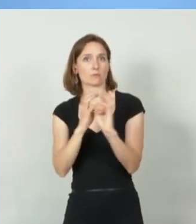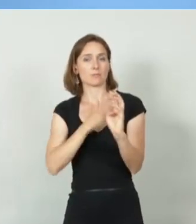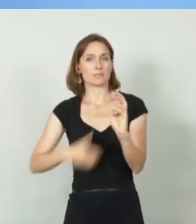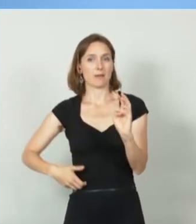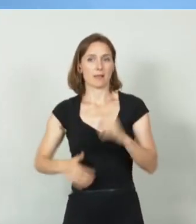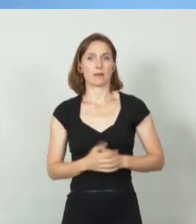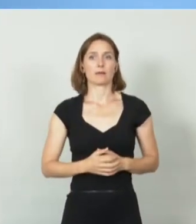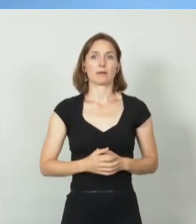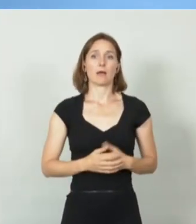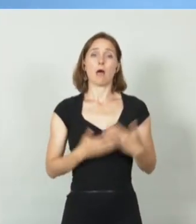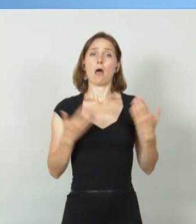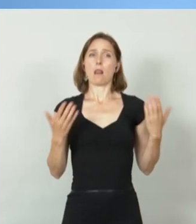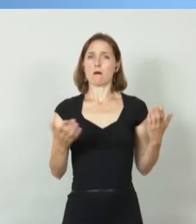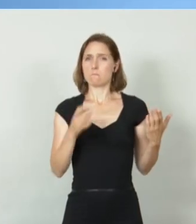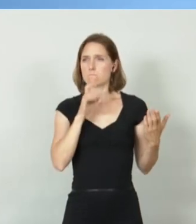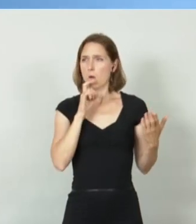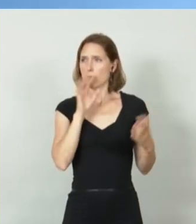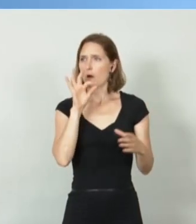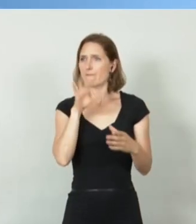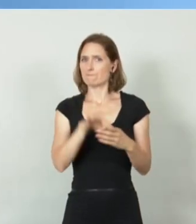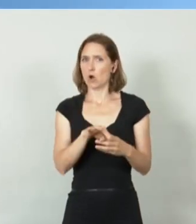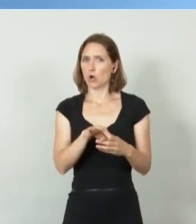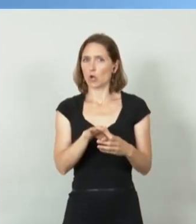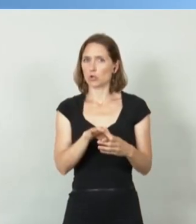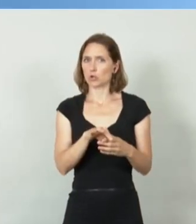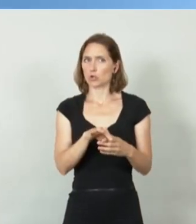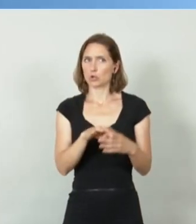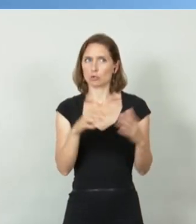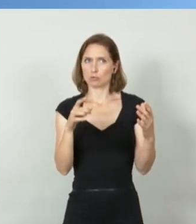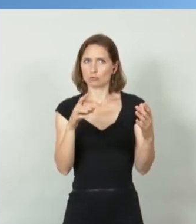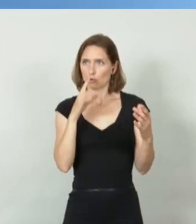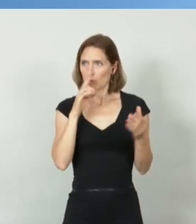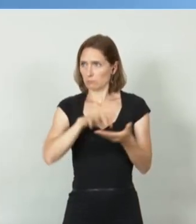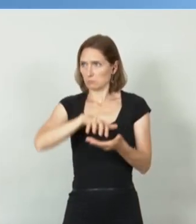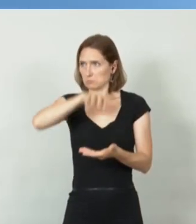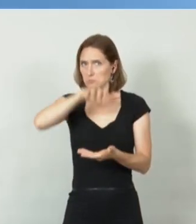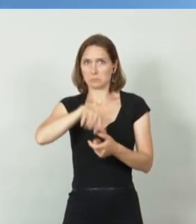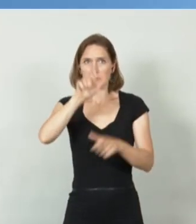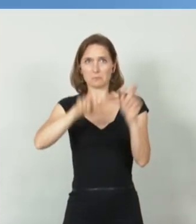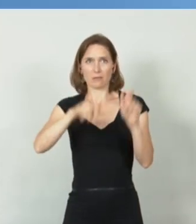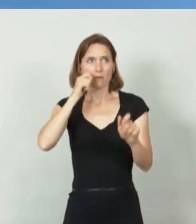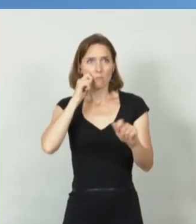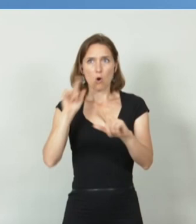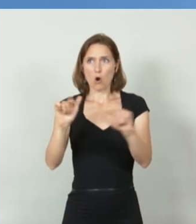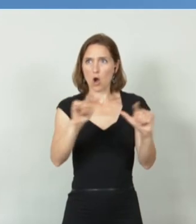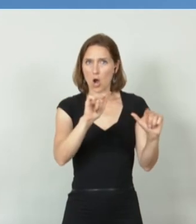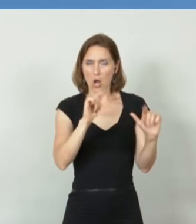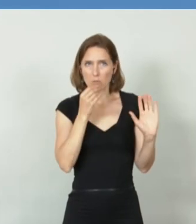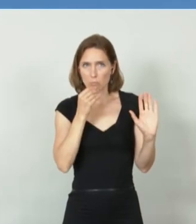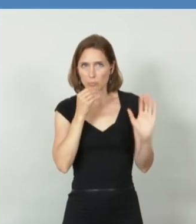on en est pas encore au vote et le Corum doit être là mon alcorum